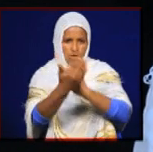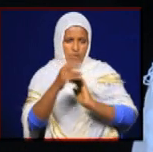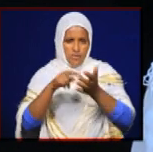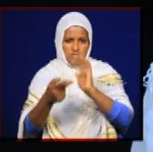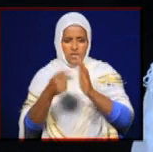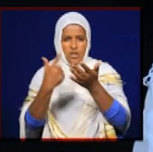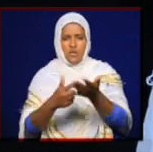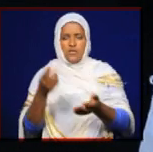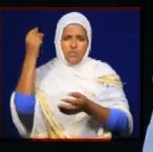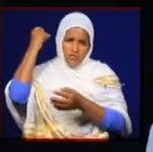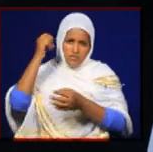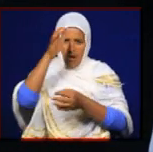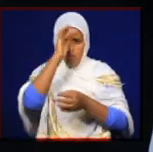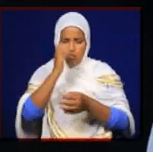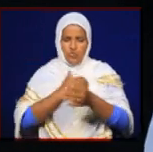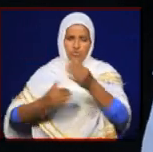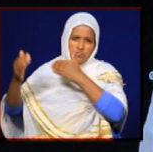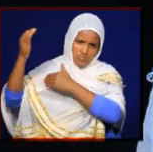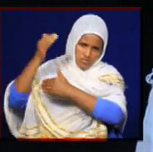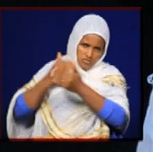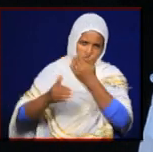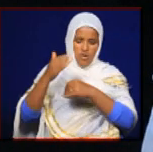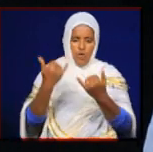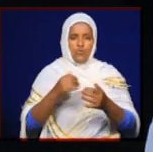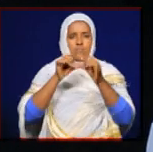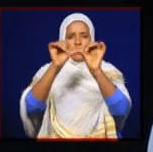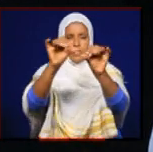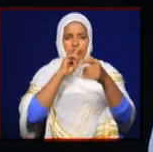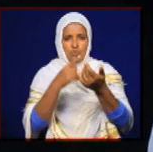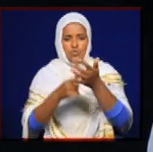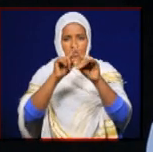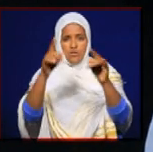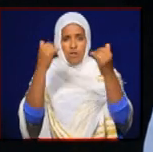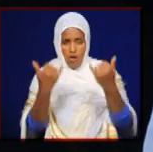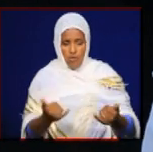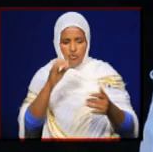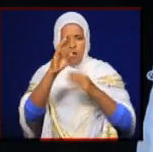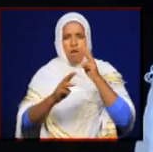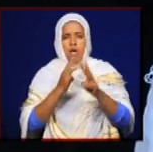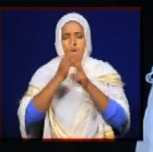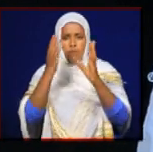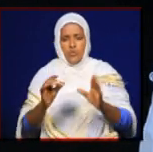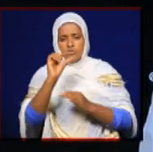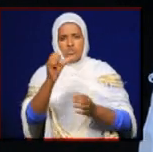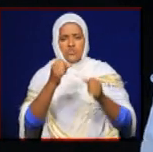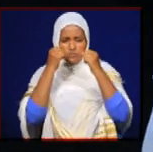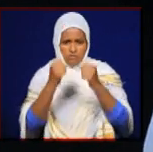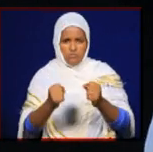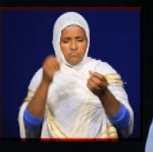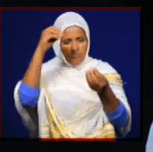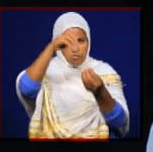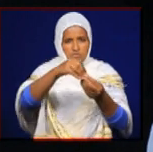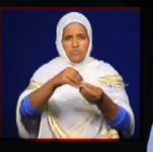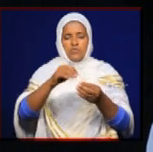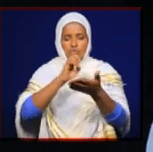ተካፋይ እንሆናለን። ይሄ ከጥንት አባቶቻችን ተያይዞ ሲወርድ ሲዋረድ የመጣ ነው። አሁንም ይቀጥል ነው። ግን አሁን ይሄ ዓለማዊነቱም ትንሽ